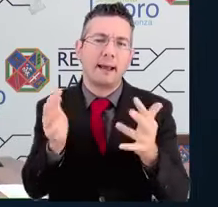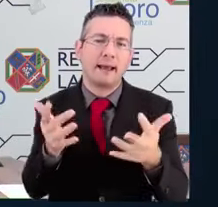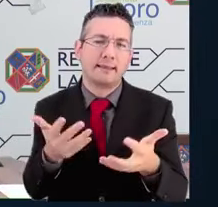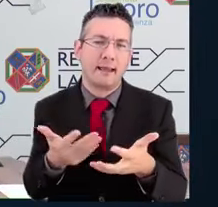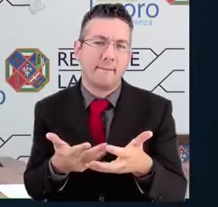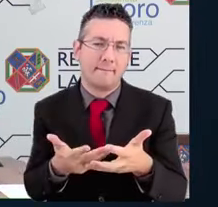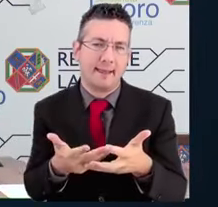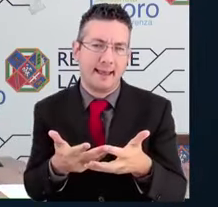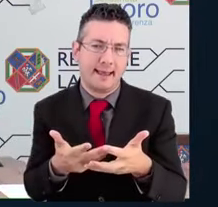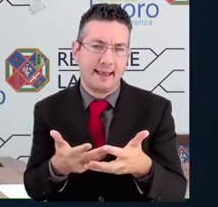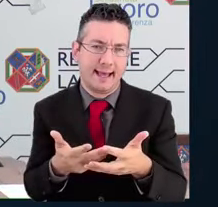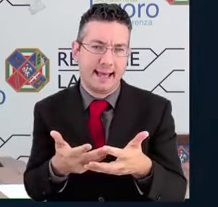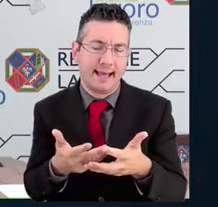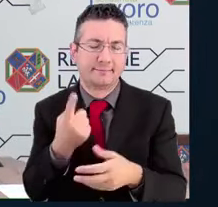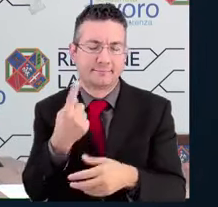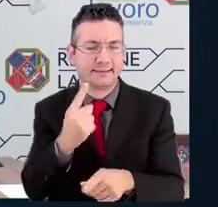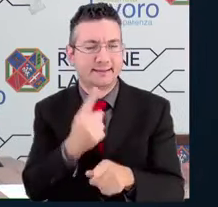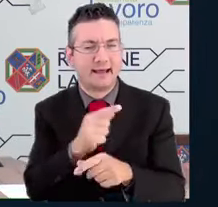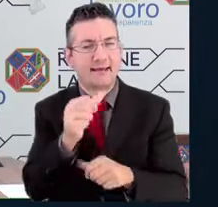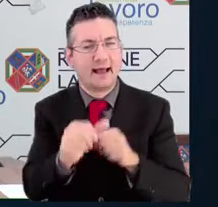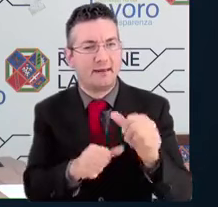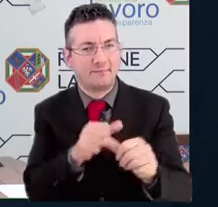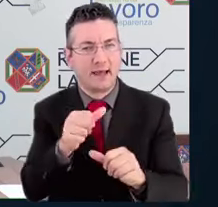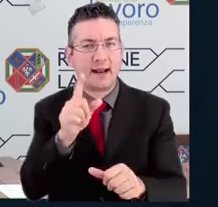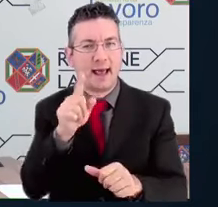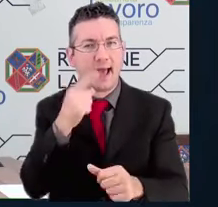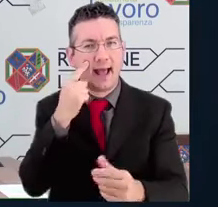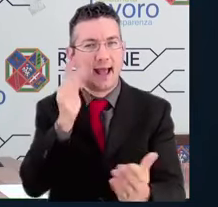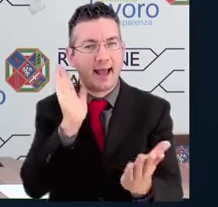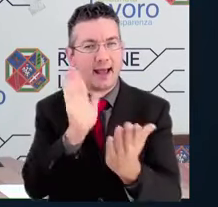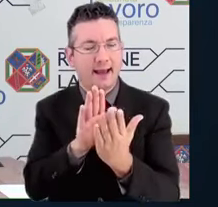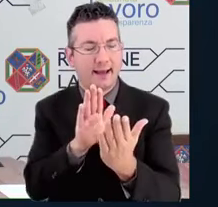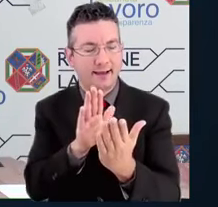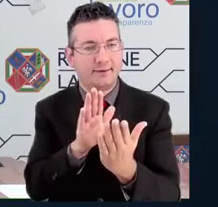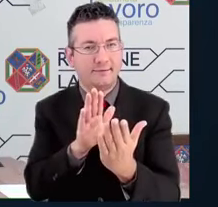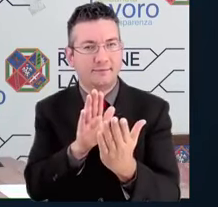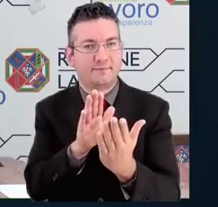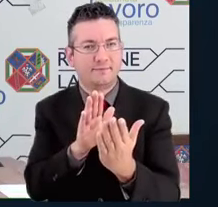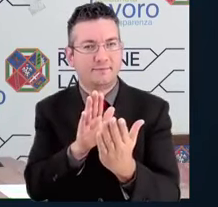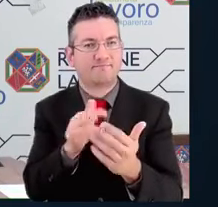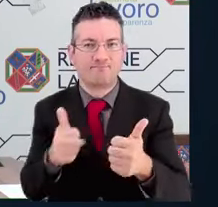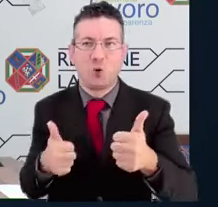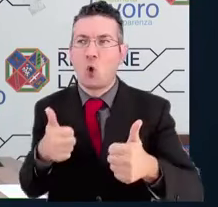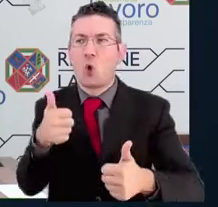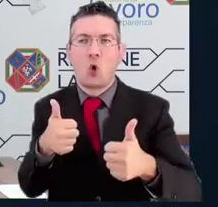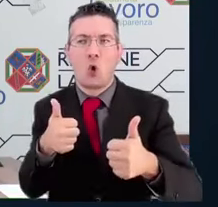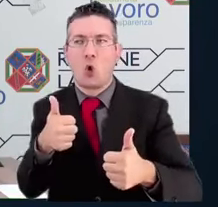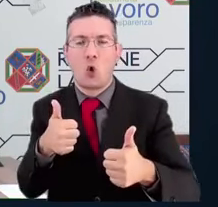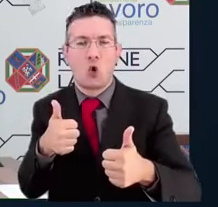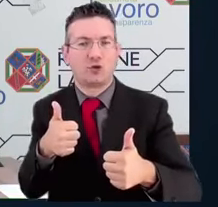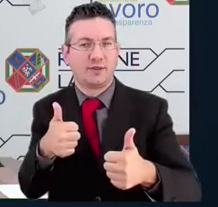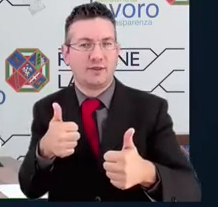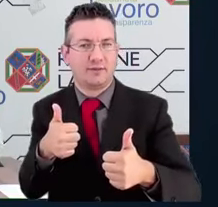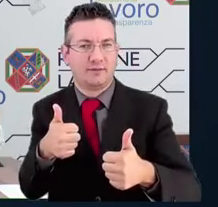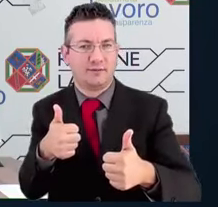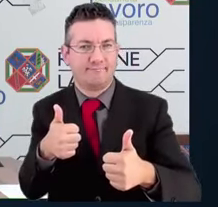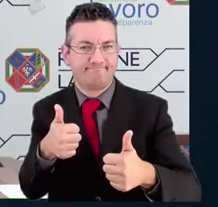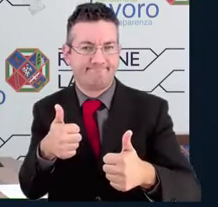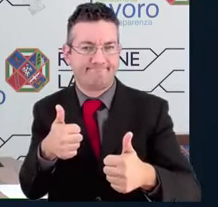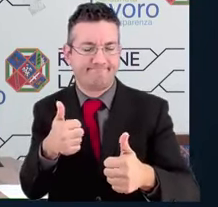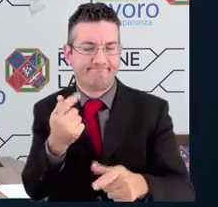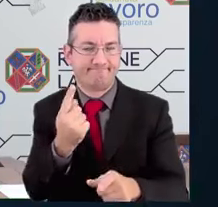modalità di approccio di contrapposizione noi dobbiamo a mio avviso